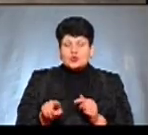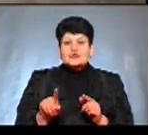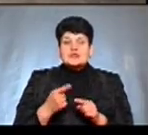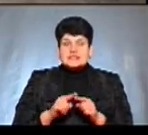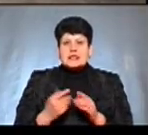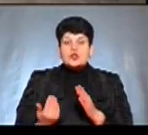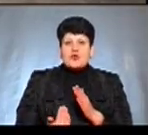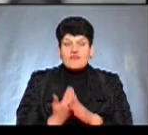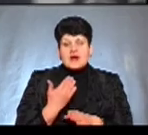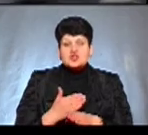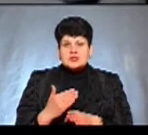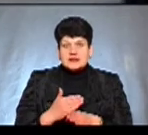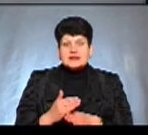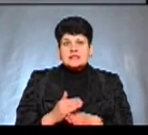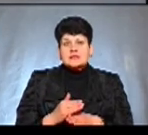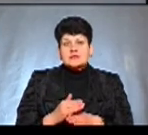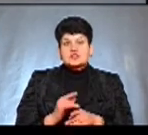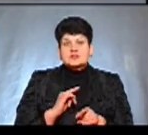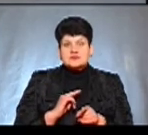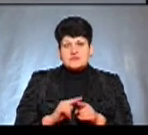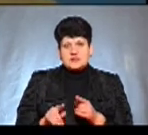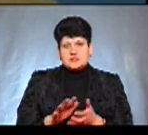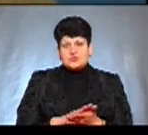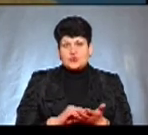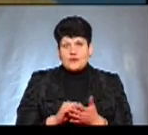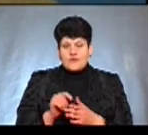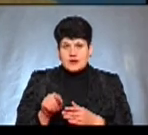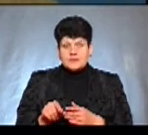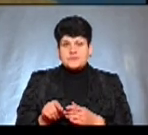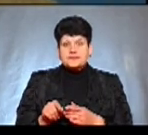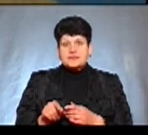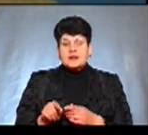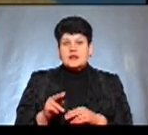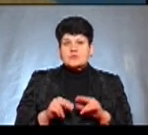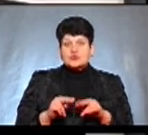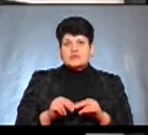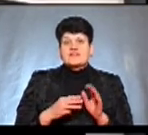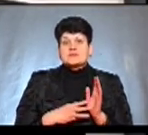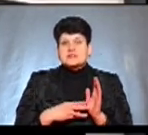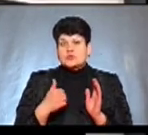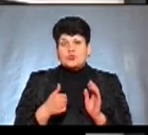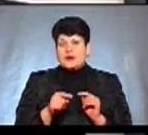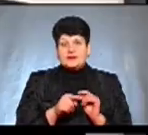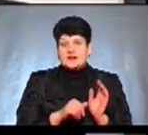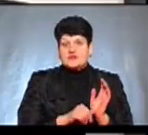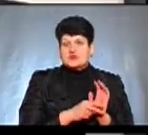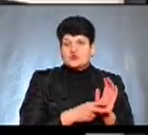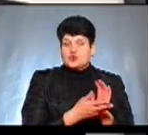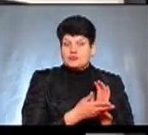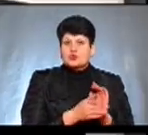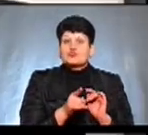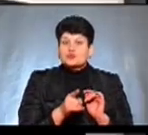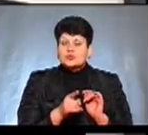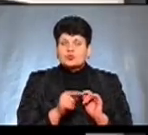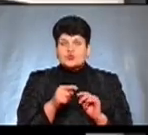речі, частина швидше прийшла в негодність, швидше зруйнувалась нова частина мосту, яка збудована в 80-му році, а не та, яка в 67-му. Чому? Тому